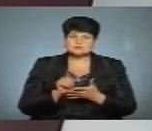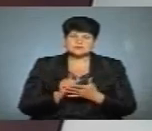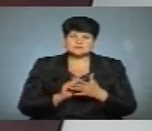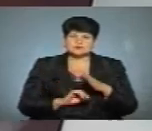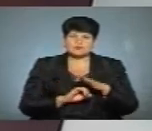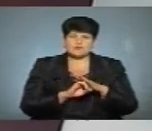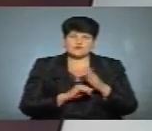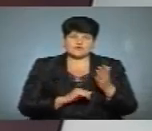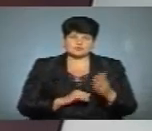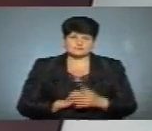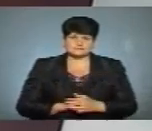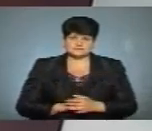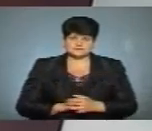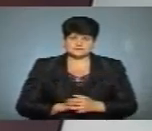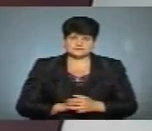фонді.